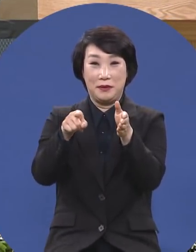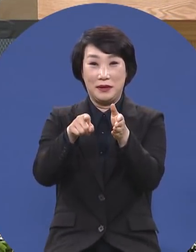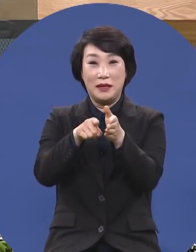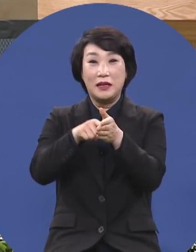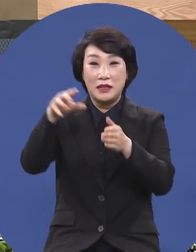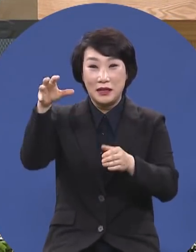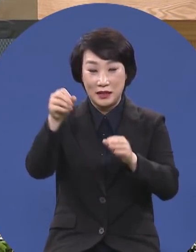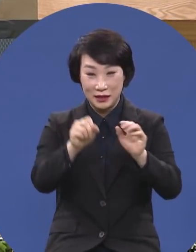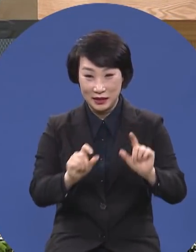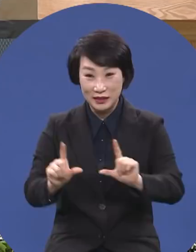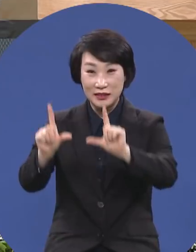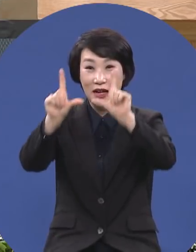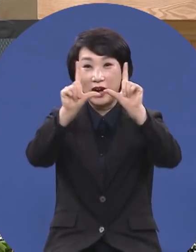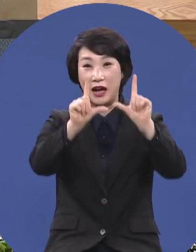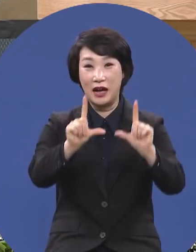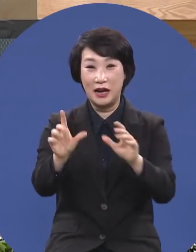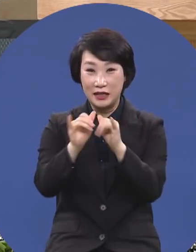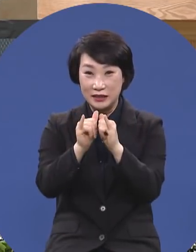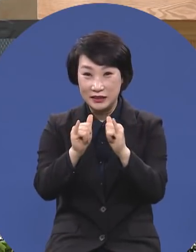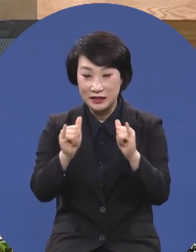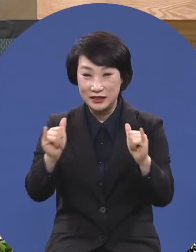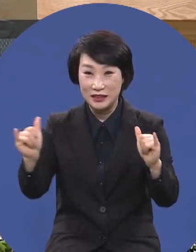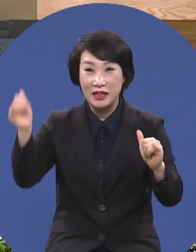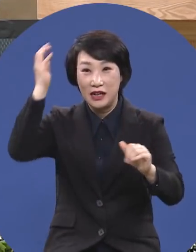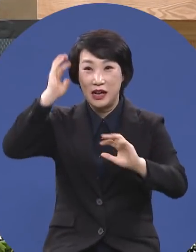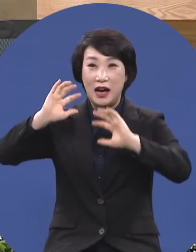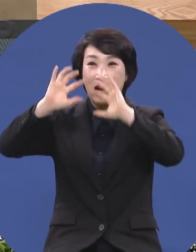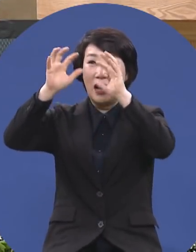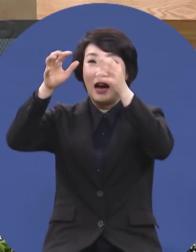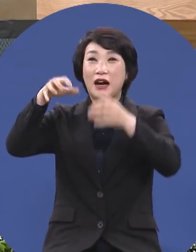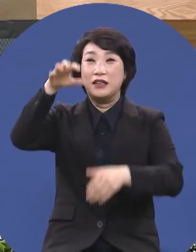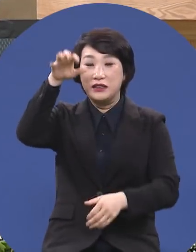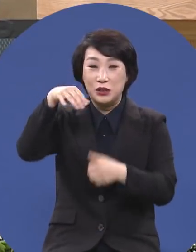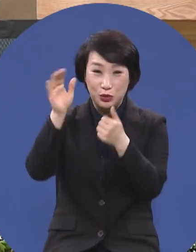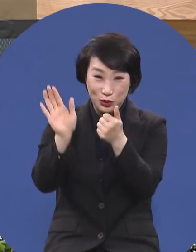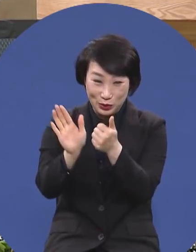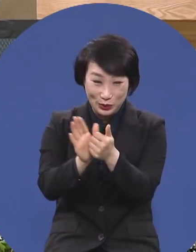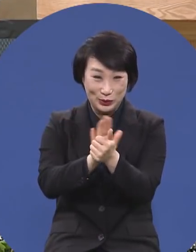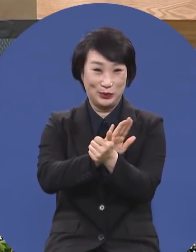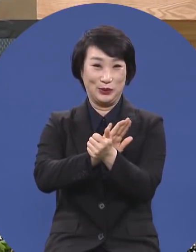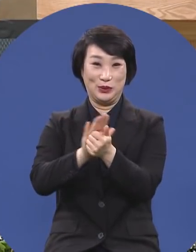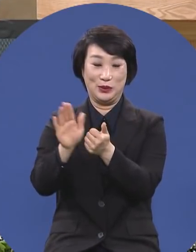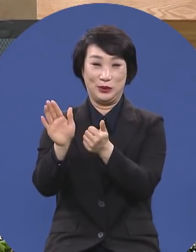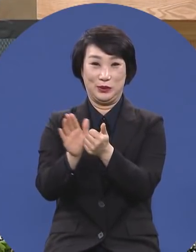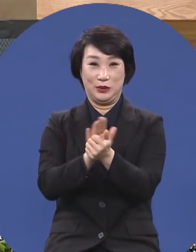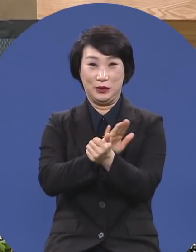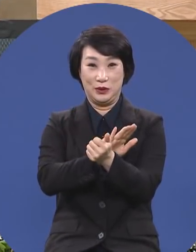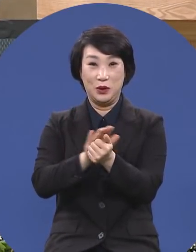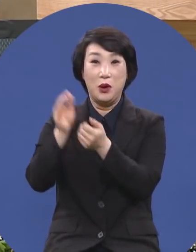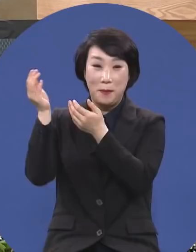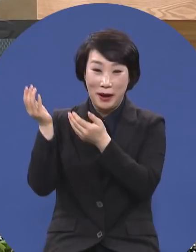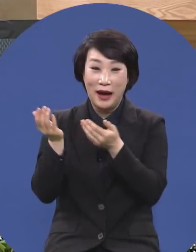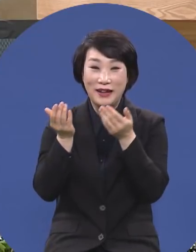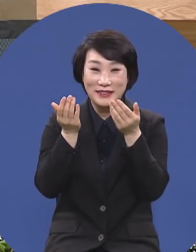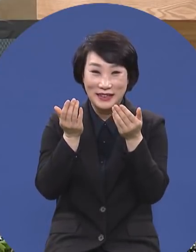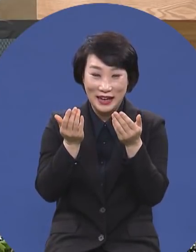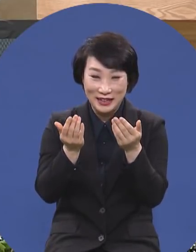믿음으로 사는 자는 하늘